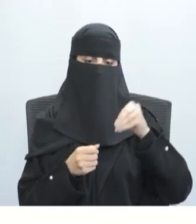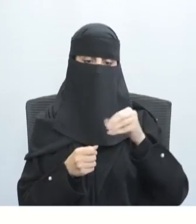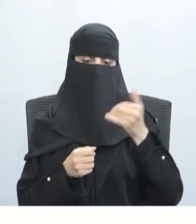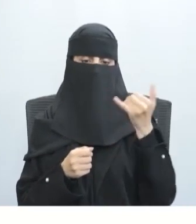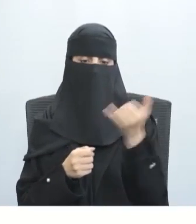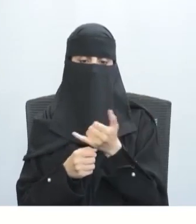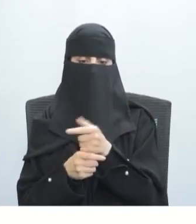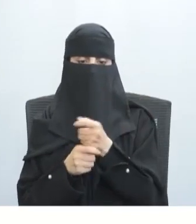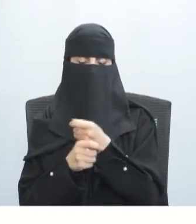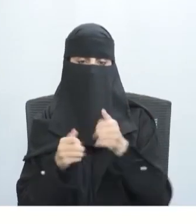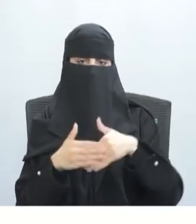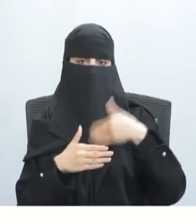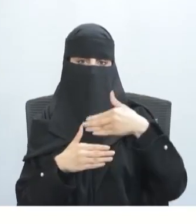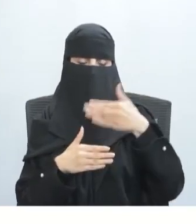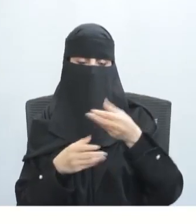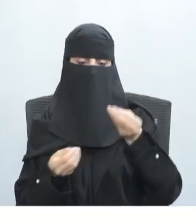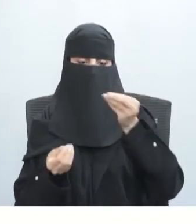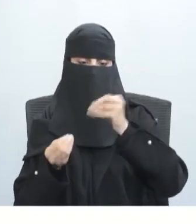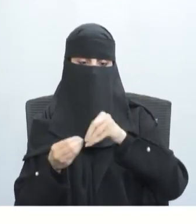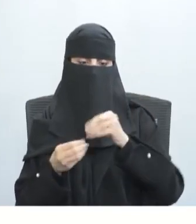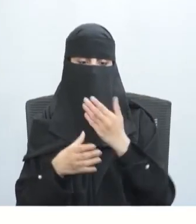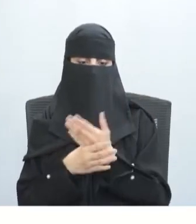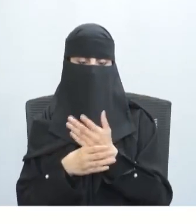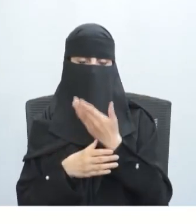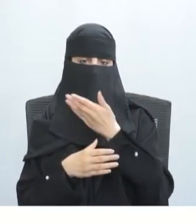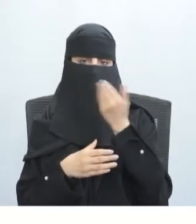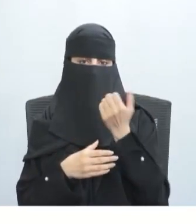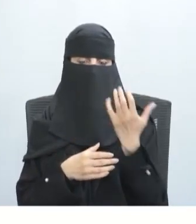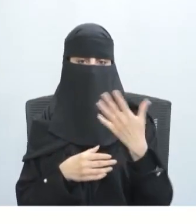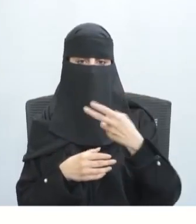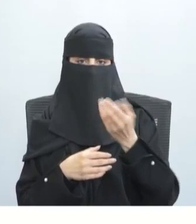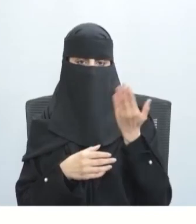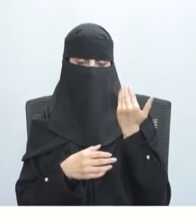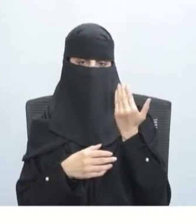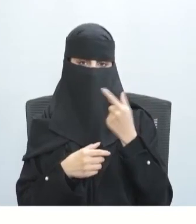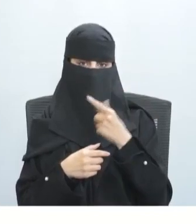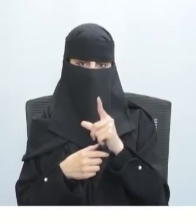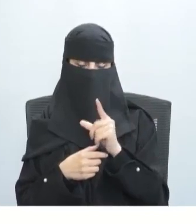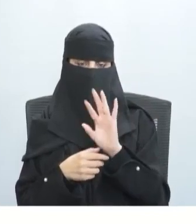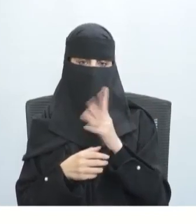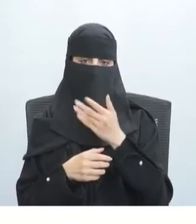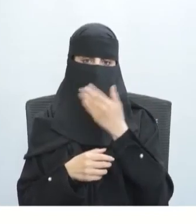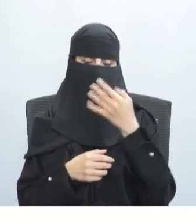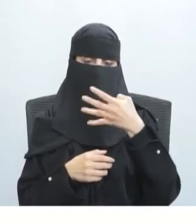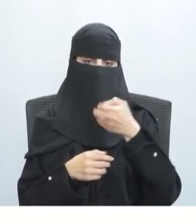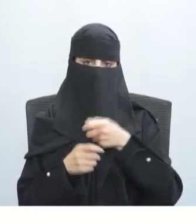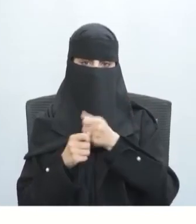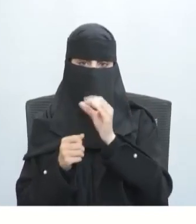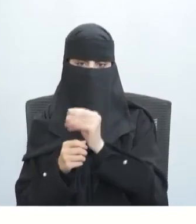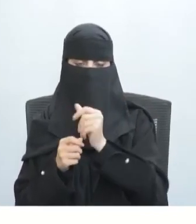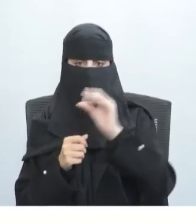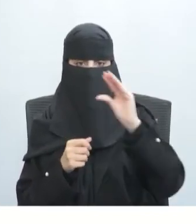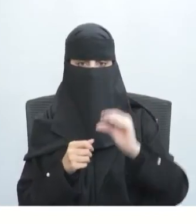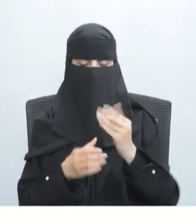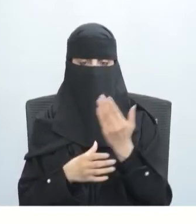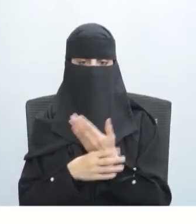تزداد القيمه السنويه او قيمه عفوا المستقبليه لاموالك اذا قمت بالايداع في سن 25 بدلا من سن 40 اذ ستمنحك